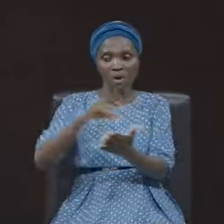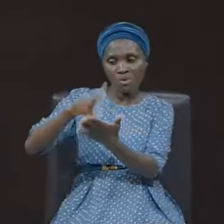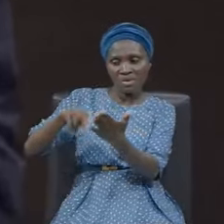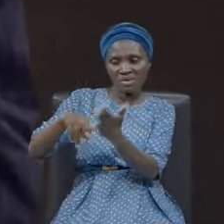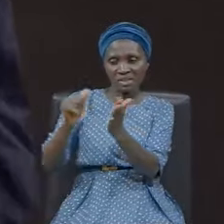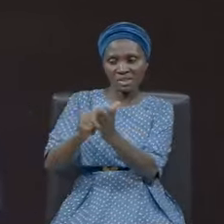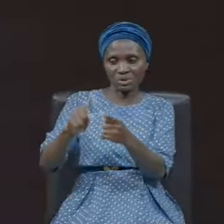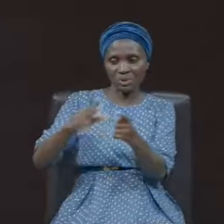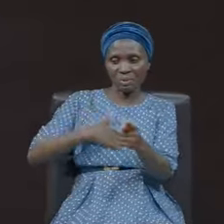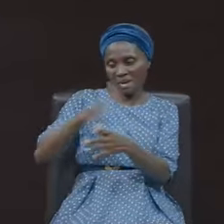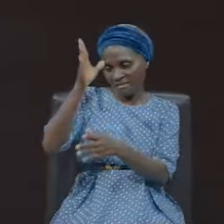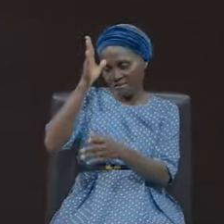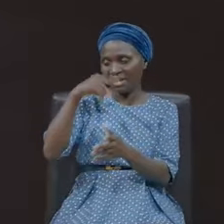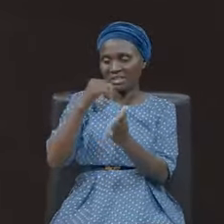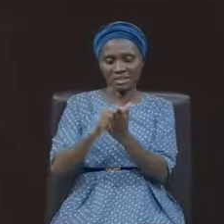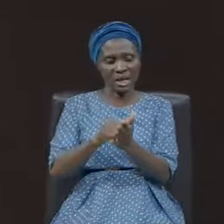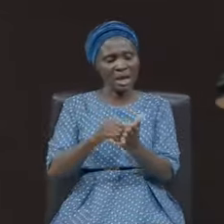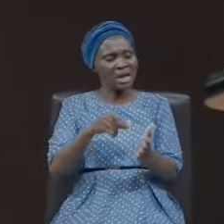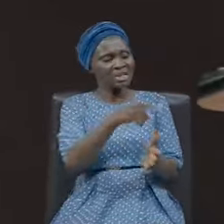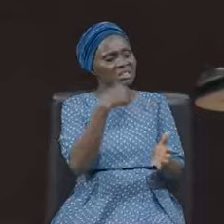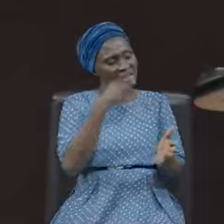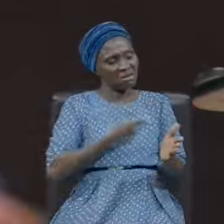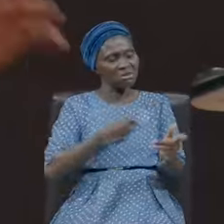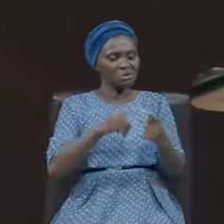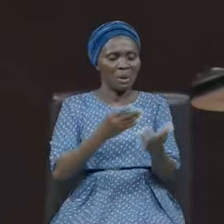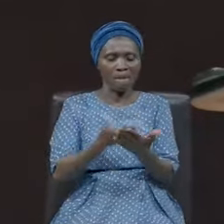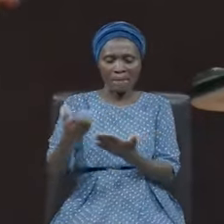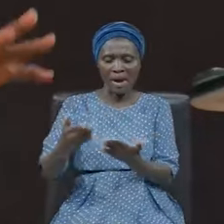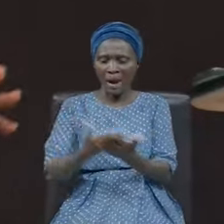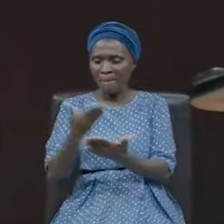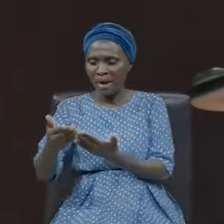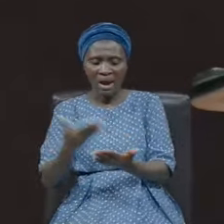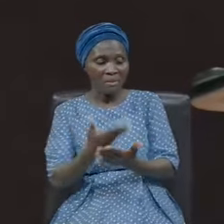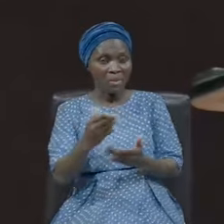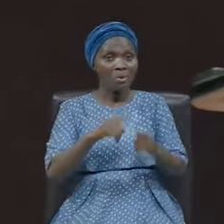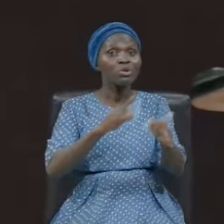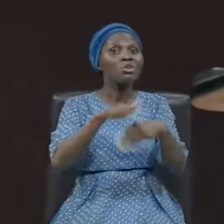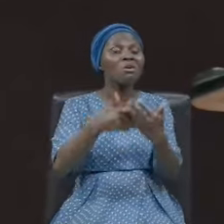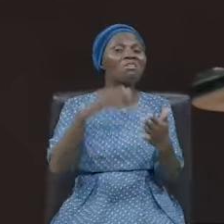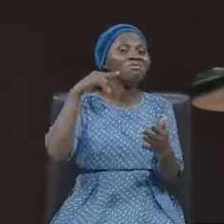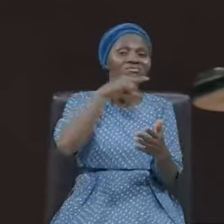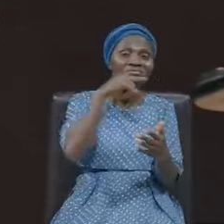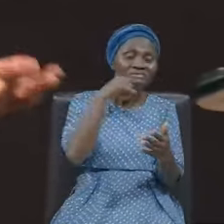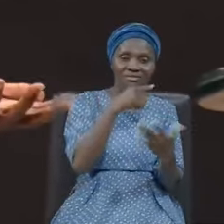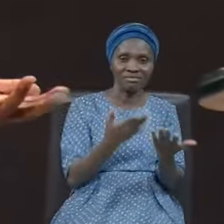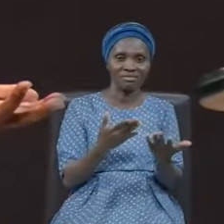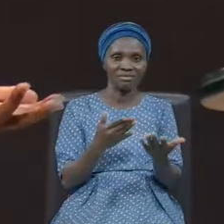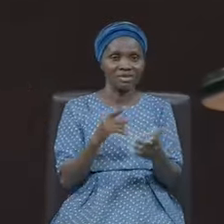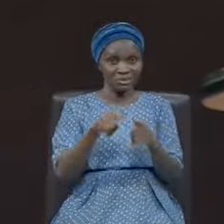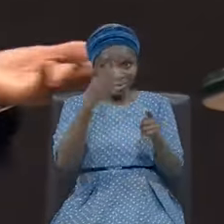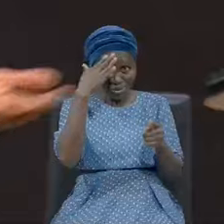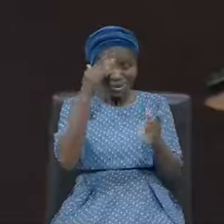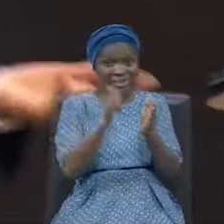qu'on envoie aux parents. Je dis, je lis ça à mon papa, je dis que on a dit d'acheter ceci et cela. Mais